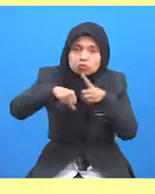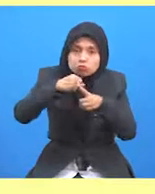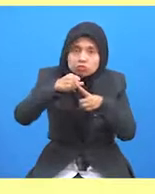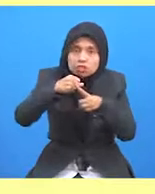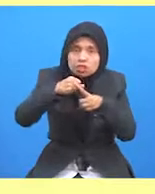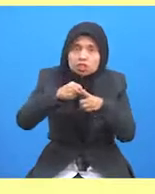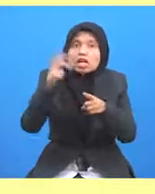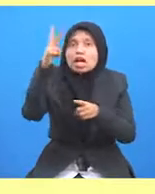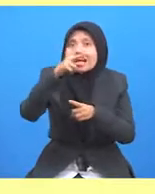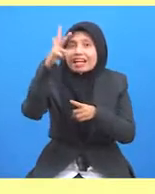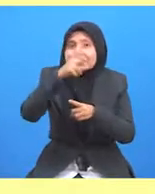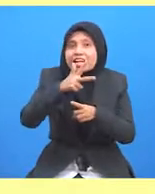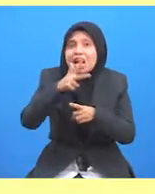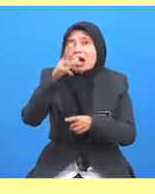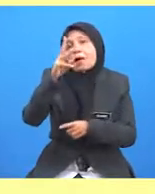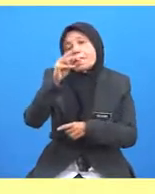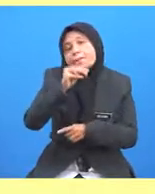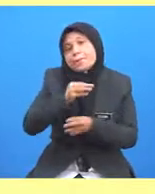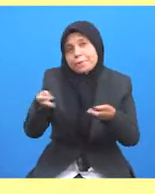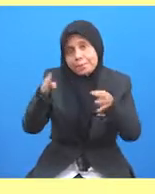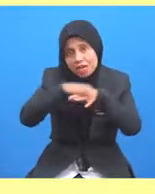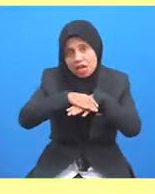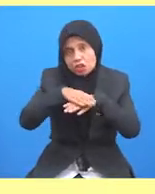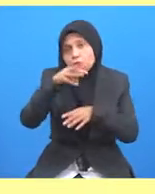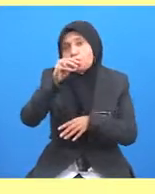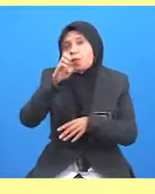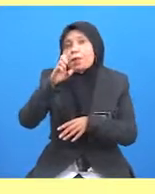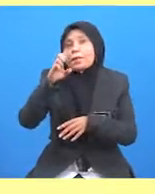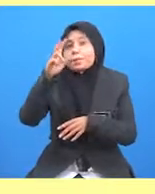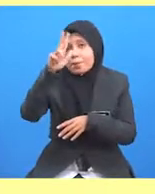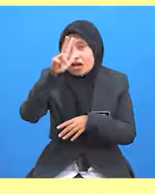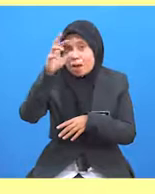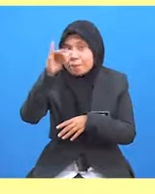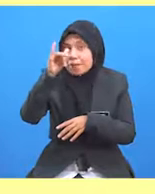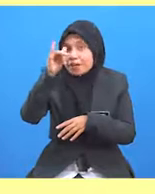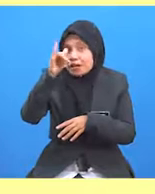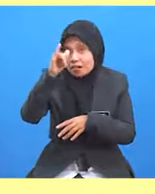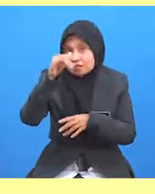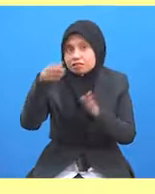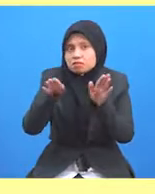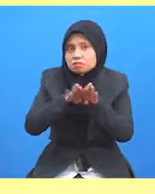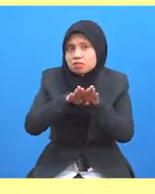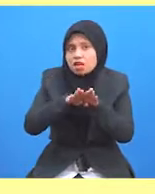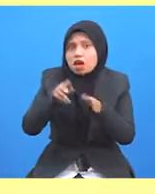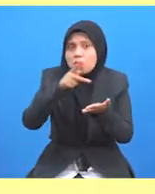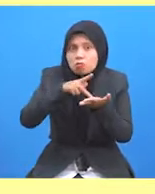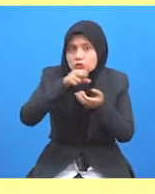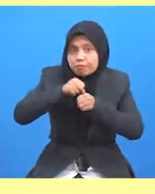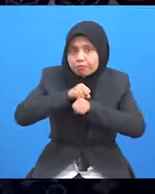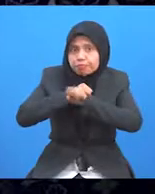pusat penyebaran Islam, di samping pusat perdagangan yang terpenting di rantau alam